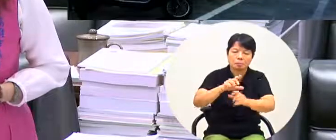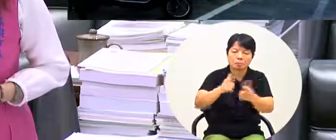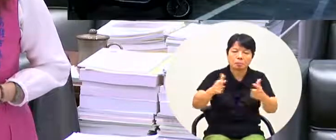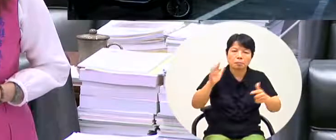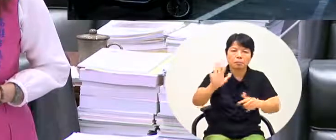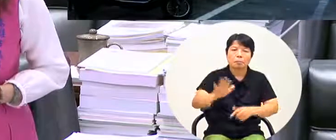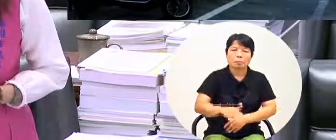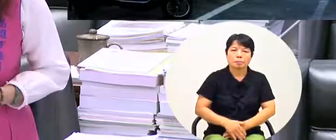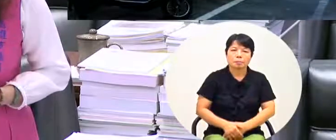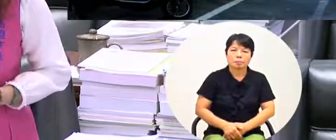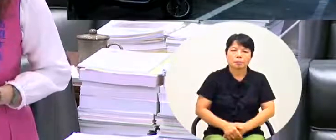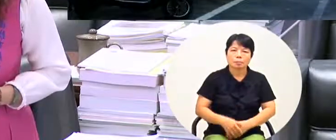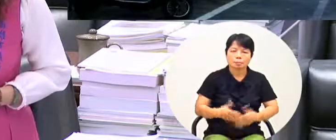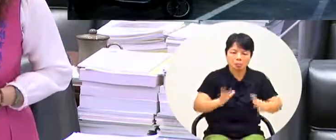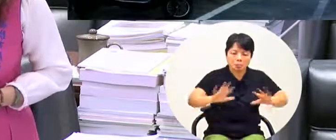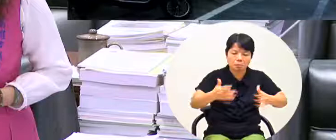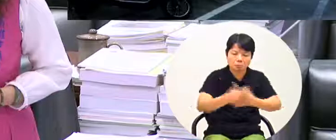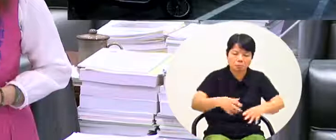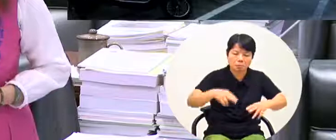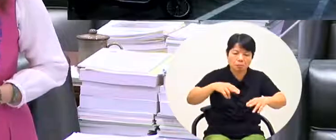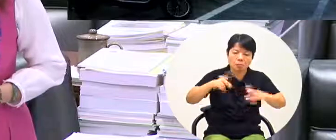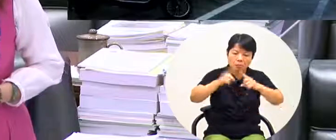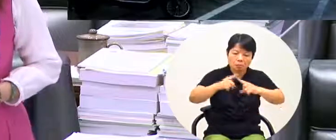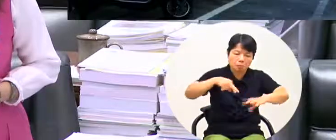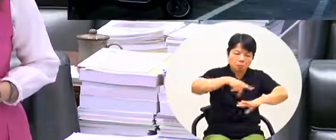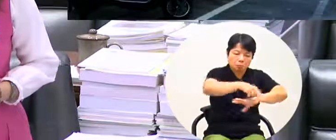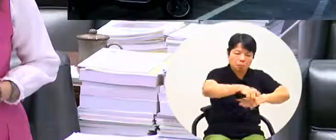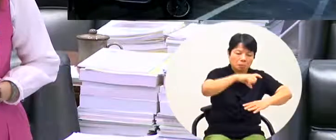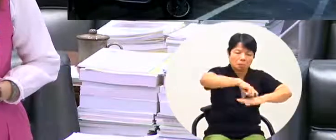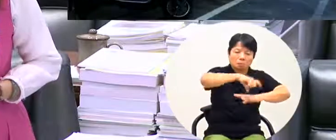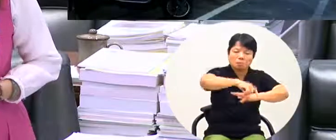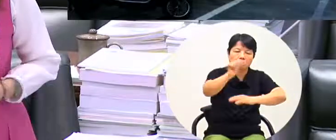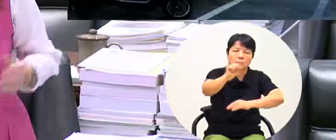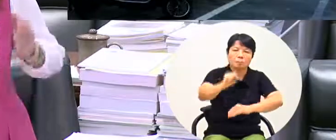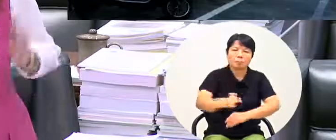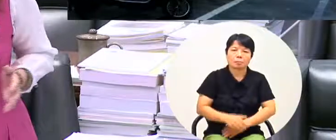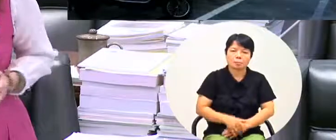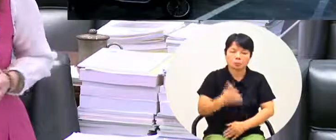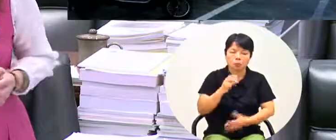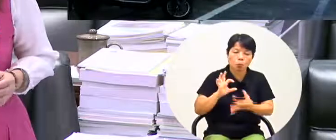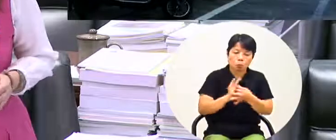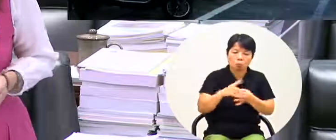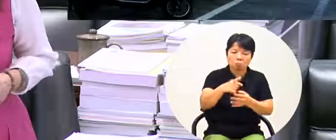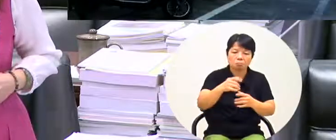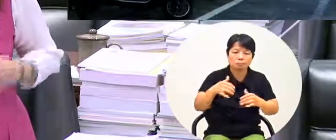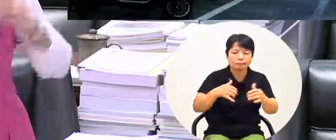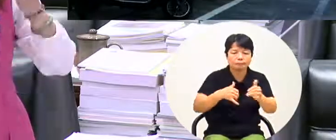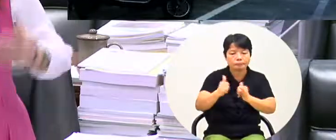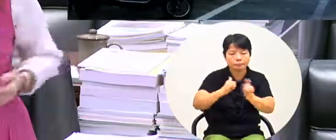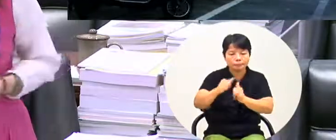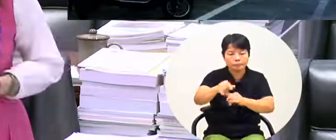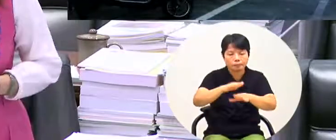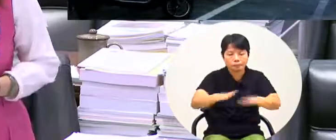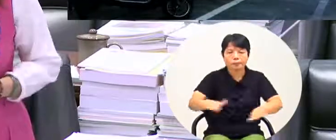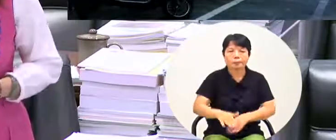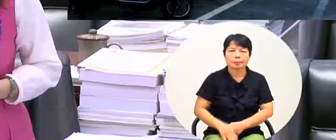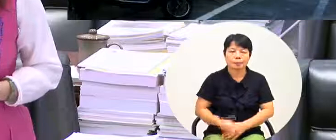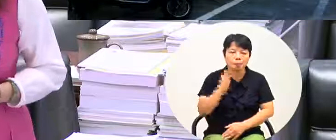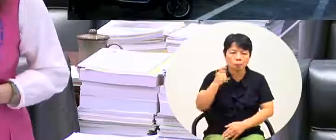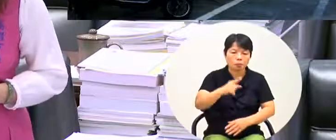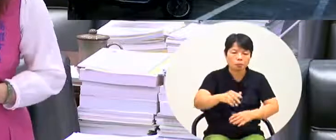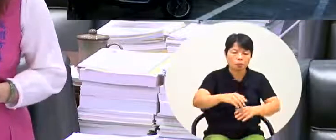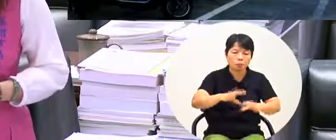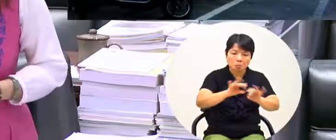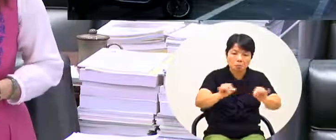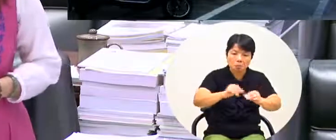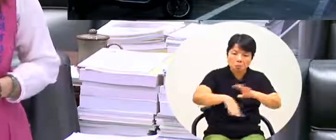其实这个我并不反对，因为行人的安全，不过我是觉得在有限的空间里面，如果我们如何营造一个最大的一个使用价